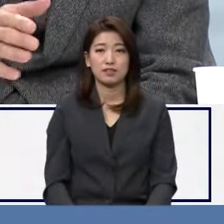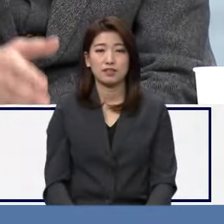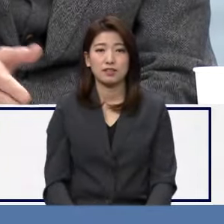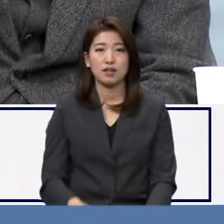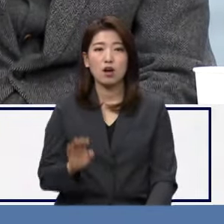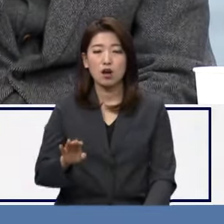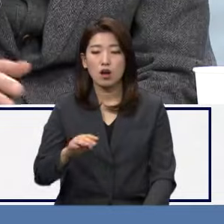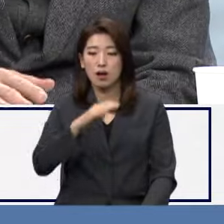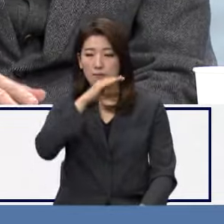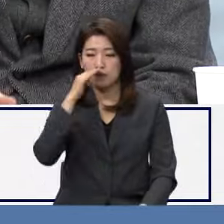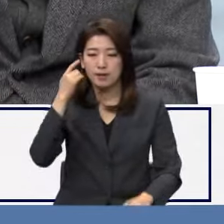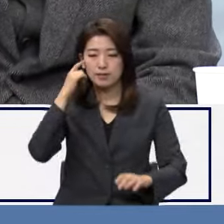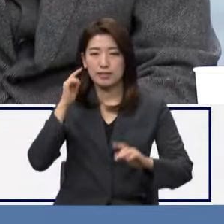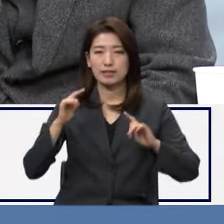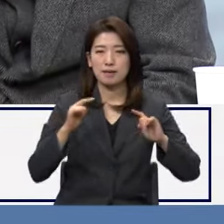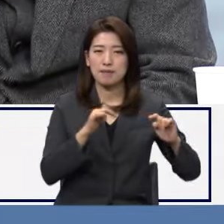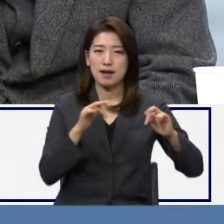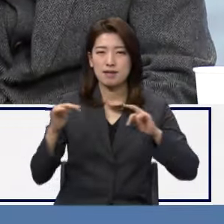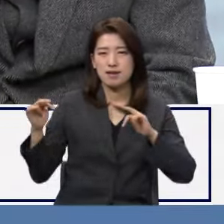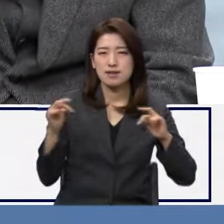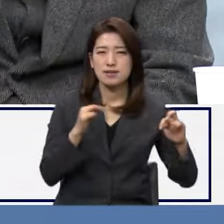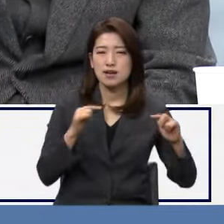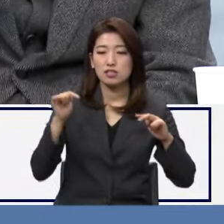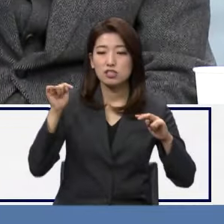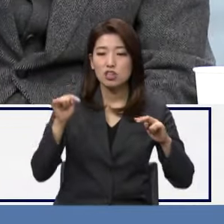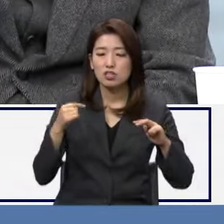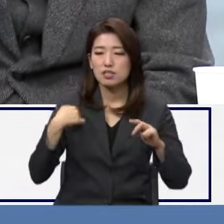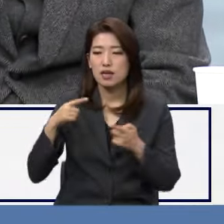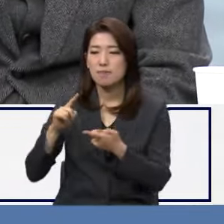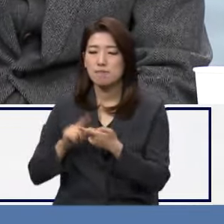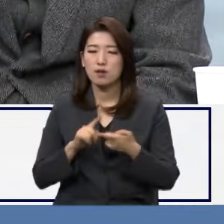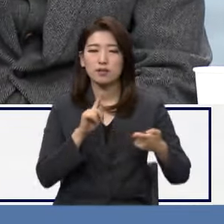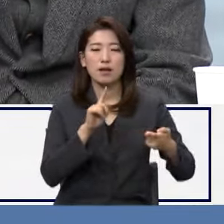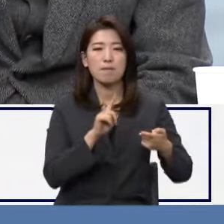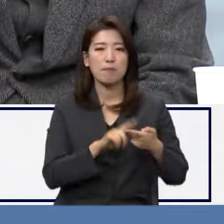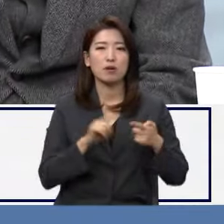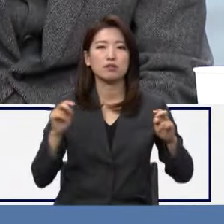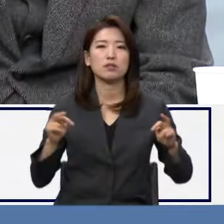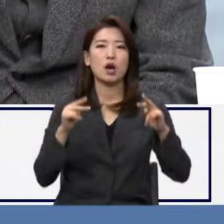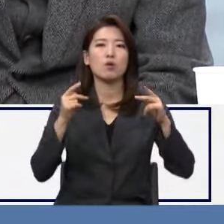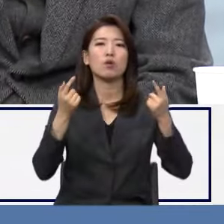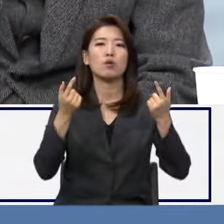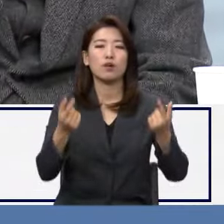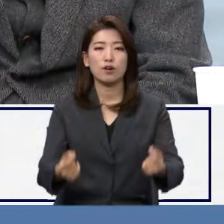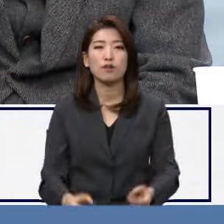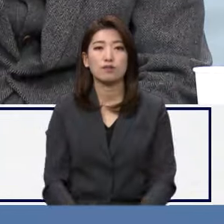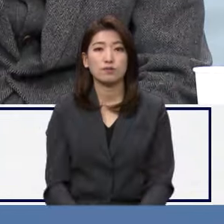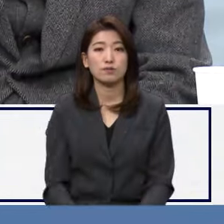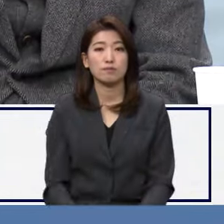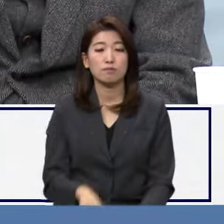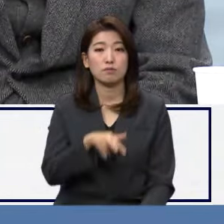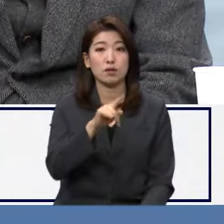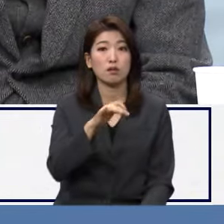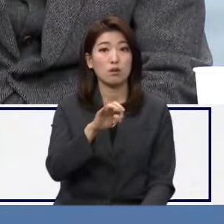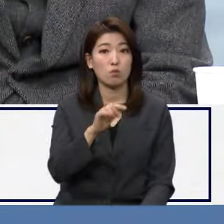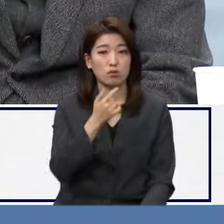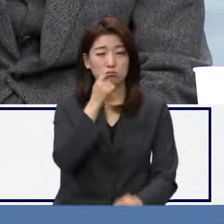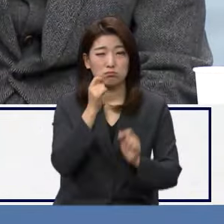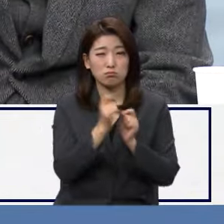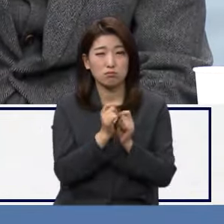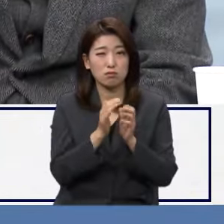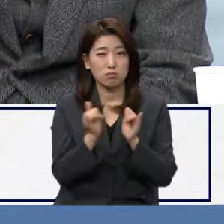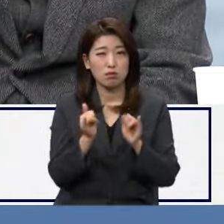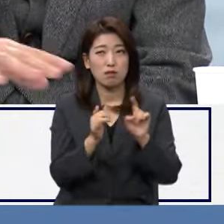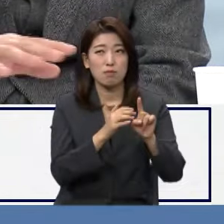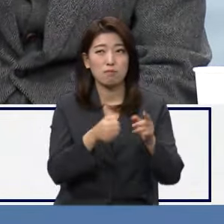건 이건 사실 이미 세력 관계를 깔고 하는 얘기기 때문에 이번에 저 장재원 의원 그 측근이 공천된 거라든지 김현아의원 공천 전의원